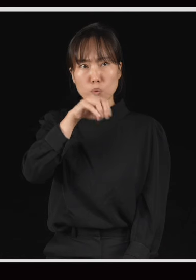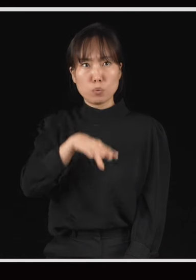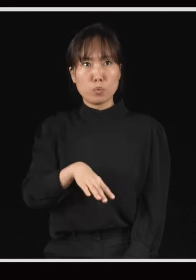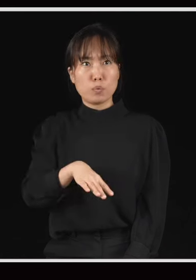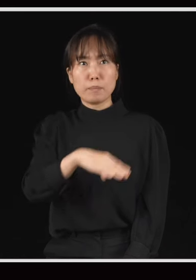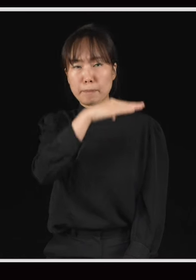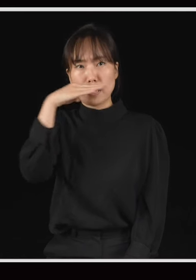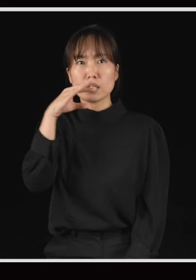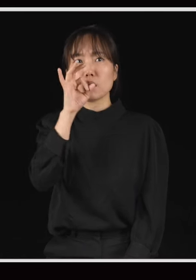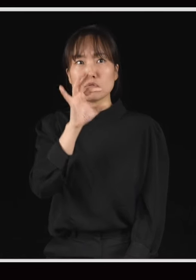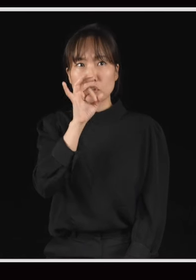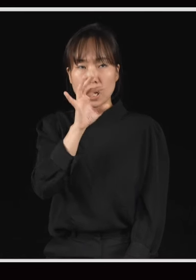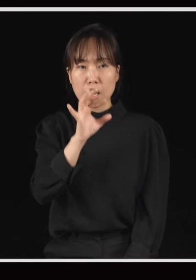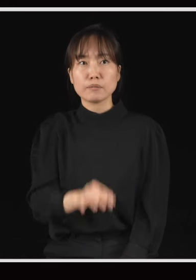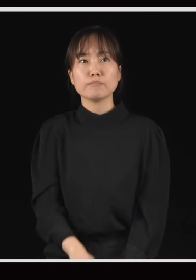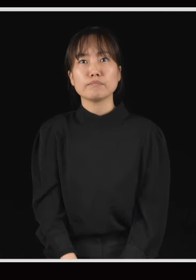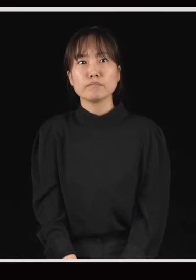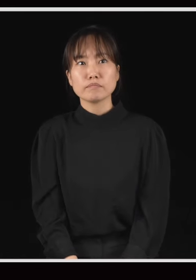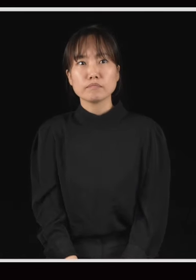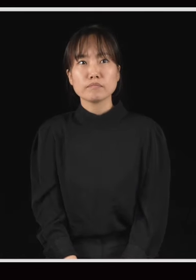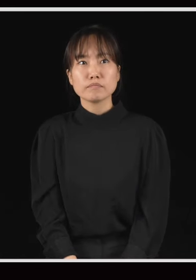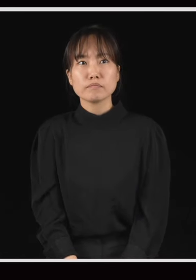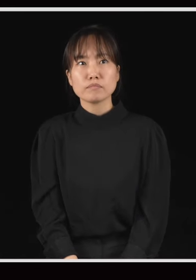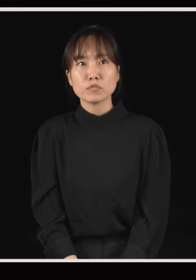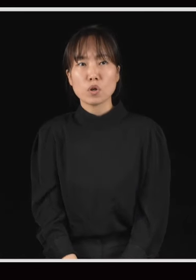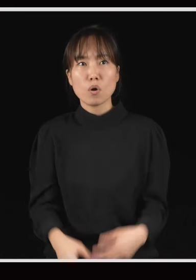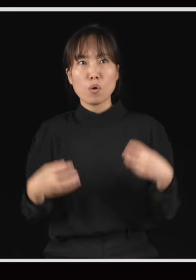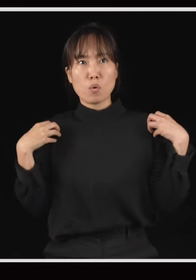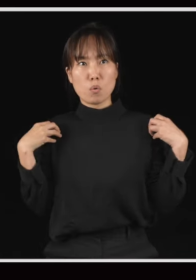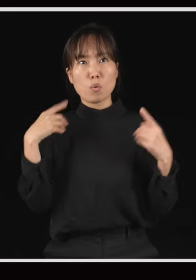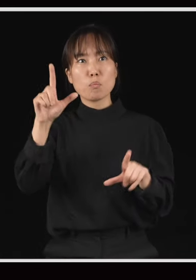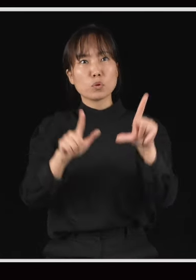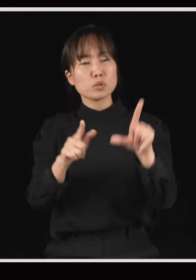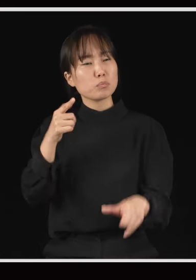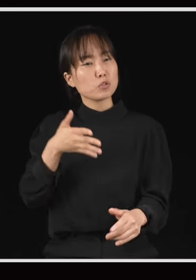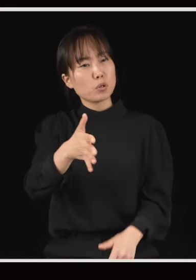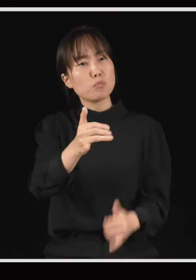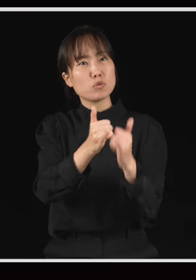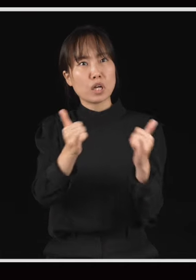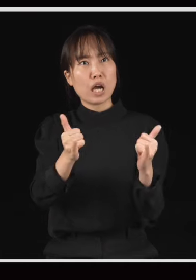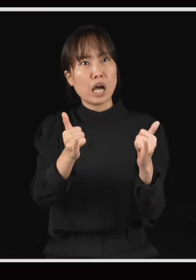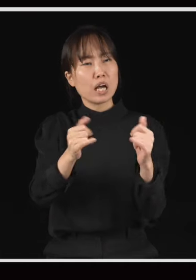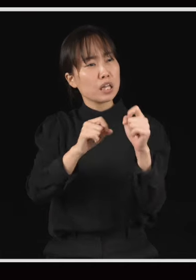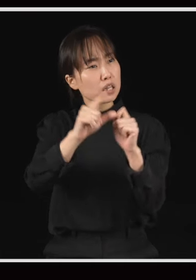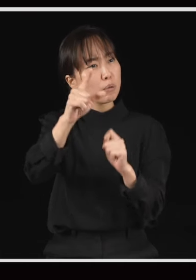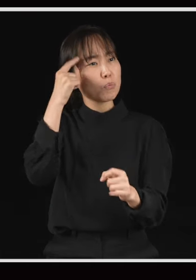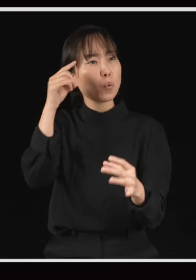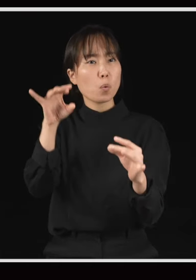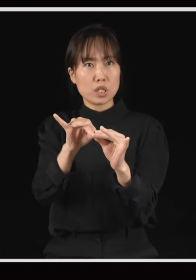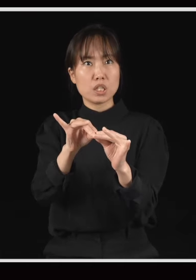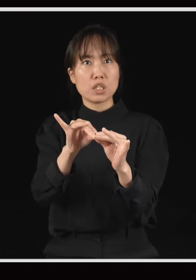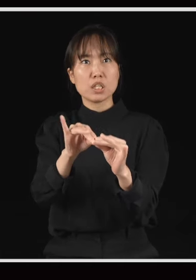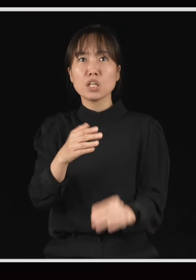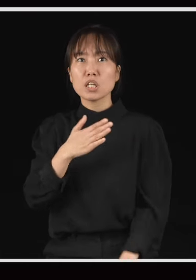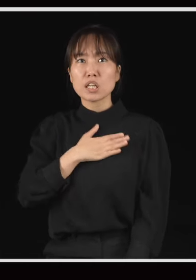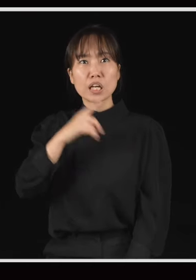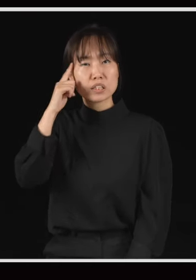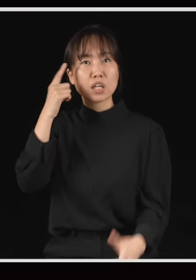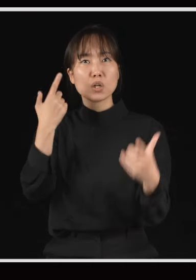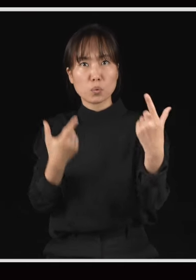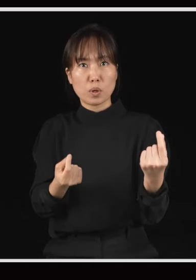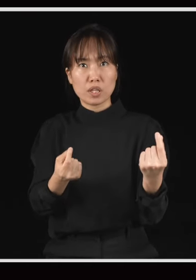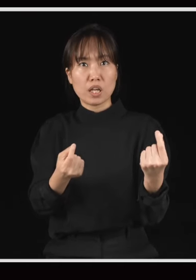좋지는 않아요. 그래서 자세를 전문으로 하시는 분들은, 저는 여기에 어느